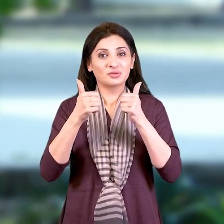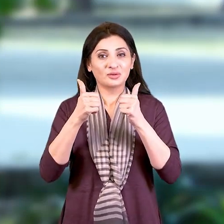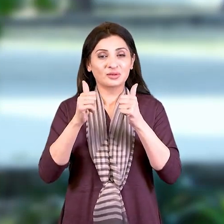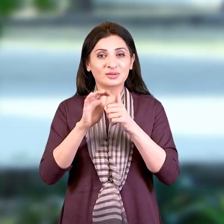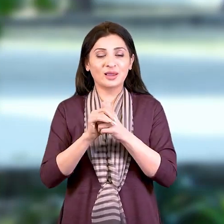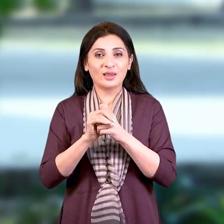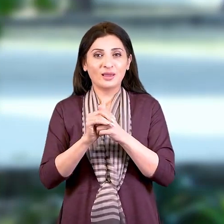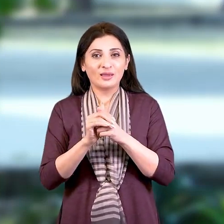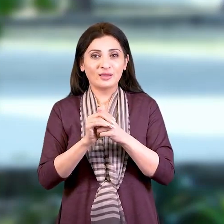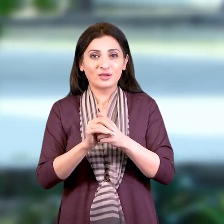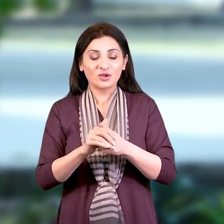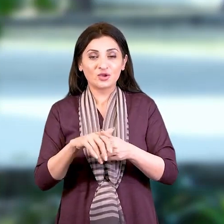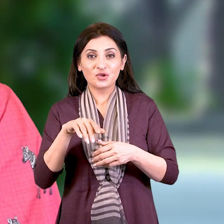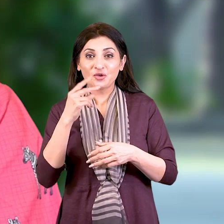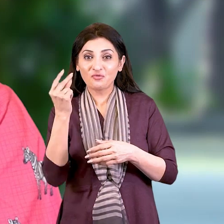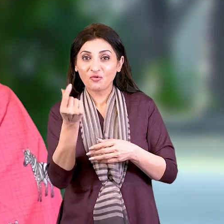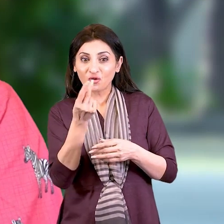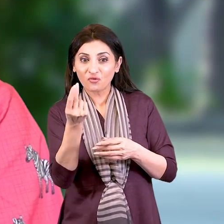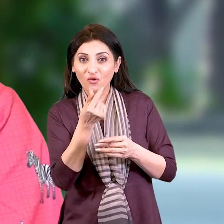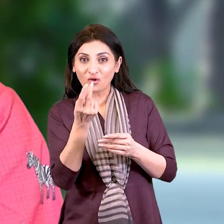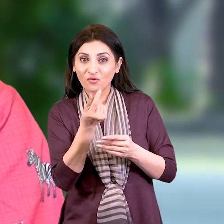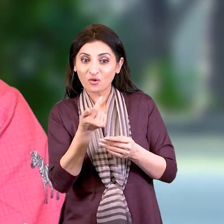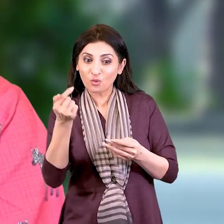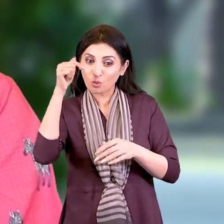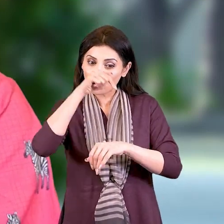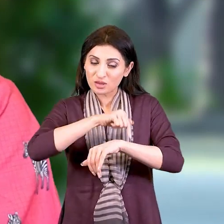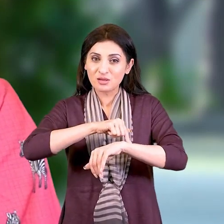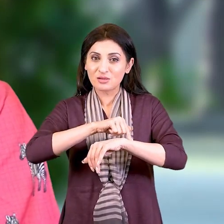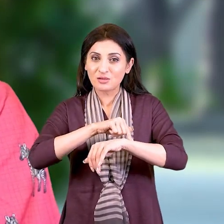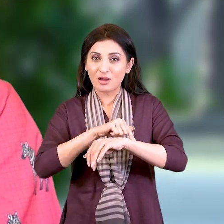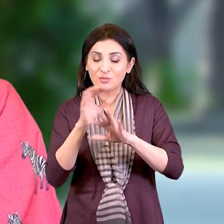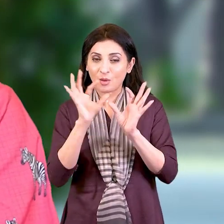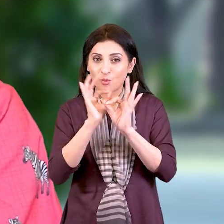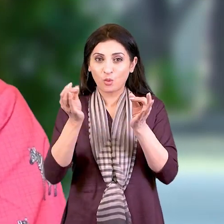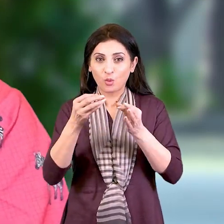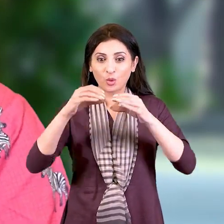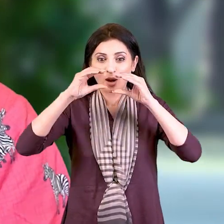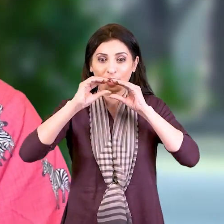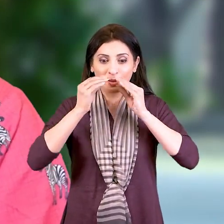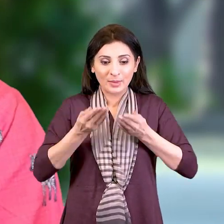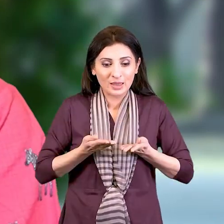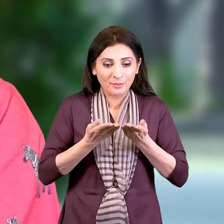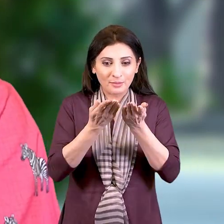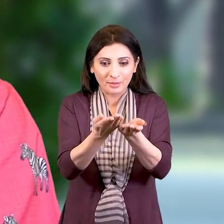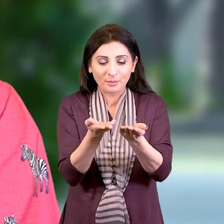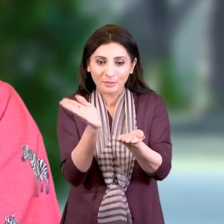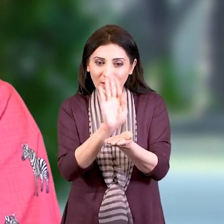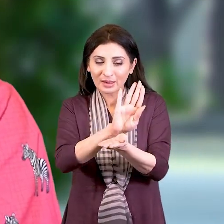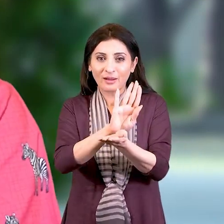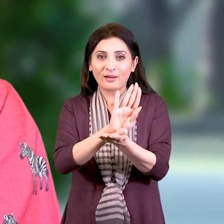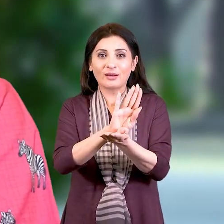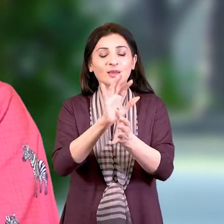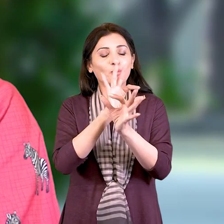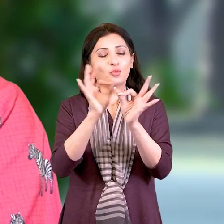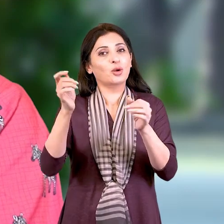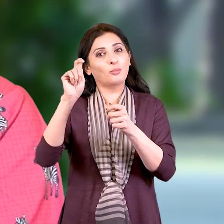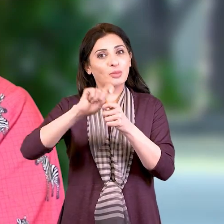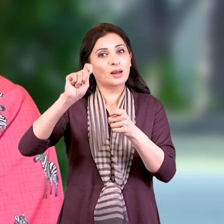of your home is picked off very well. Pizza is something that has been here for a long time. और हम